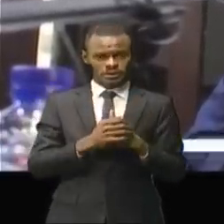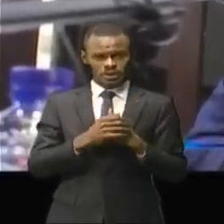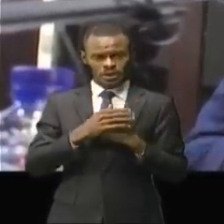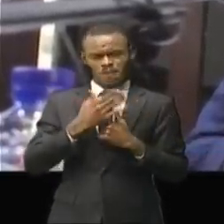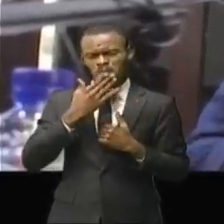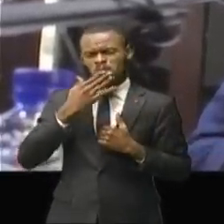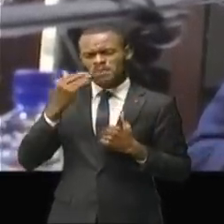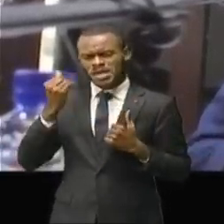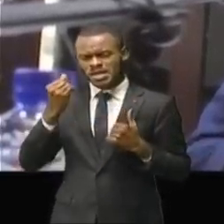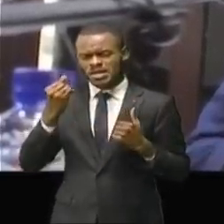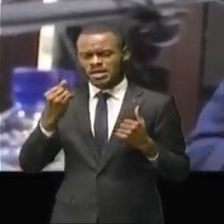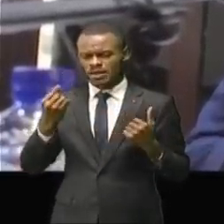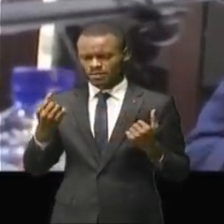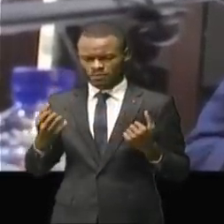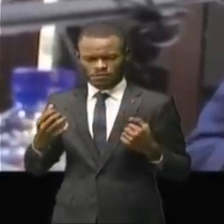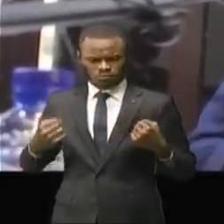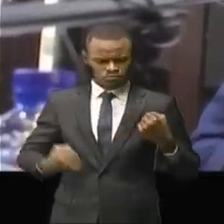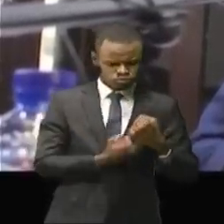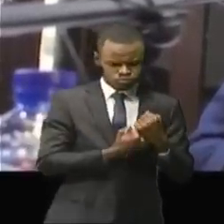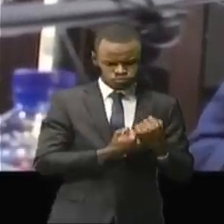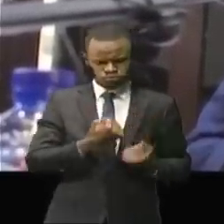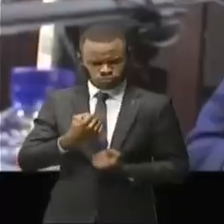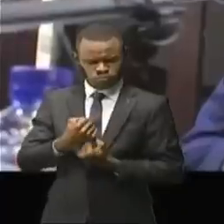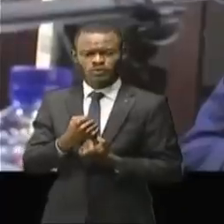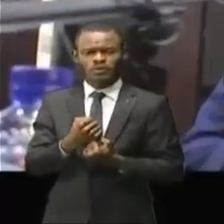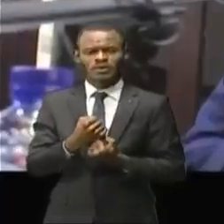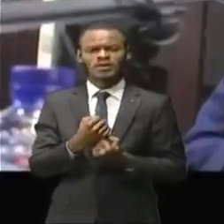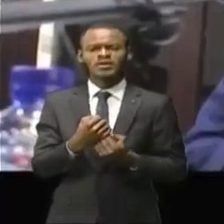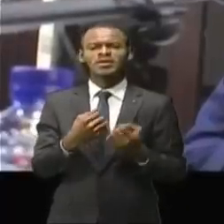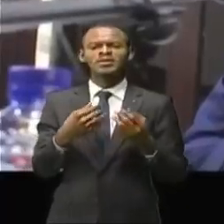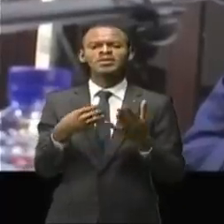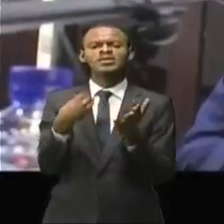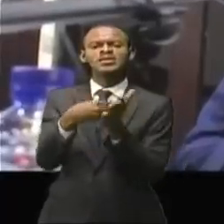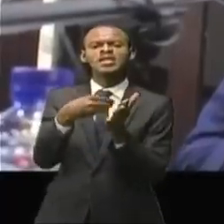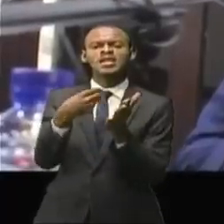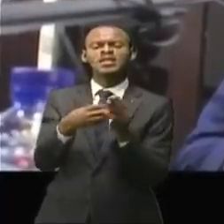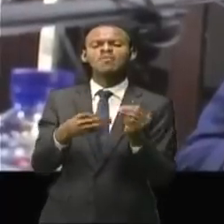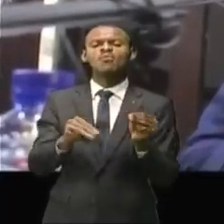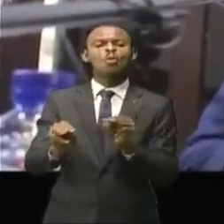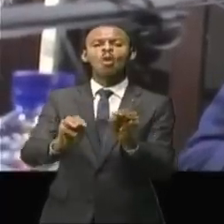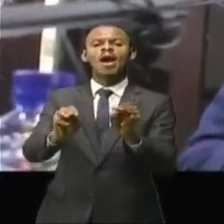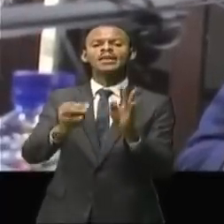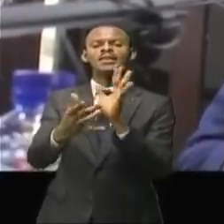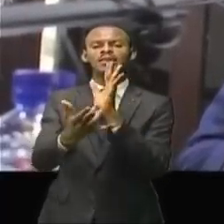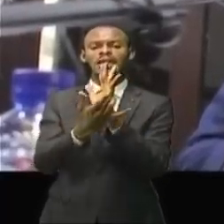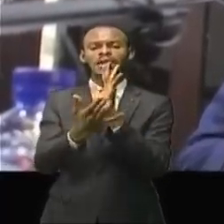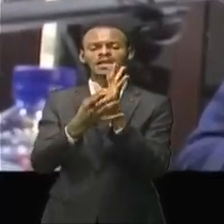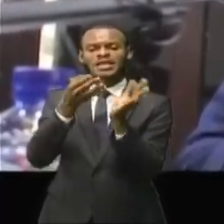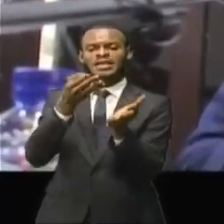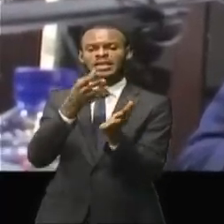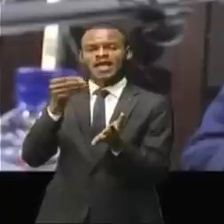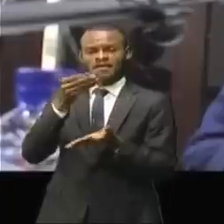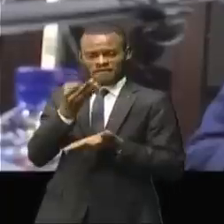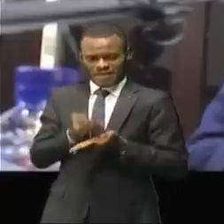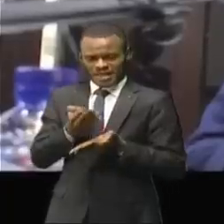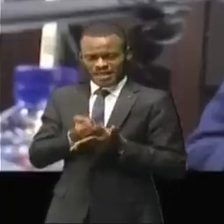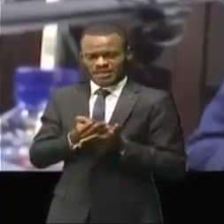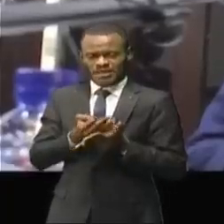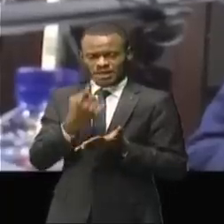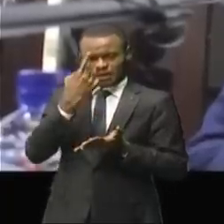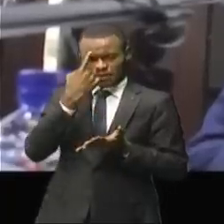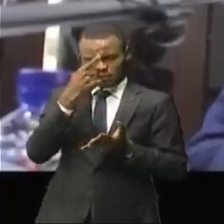la mutualisation des ressources techniques et financières pour assurer la bonne marche de notre office